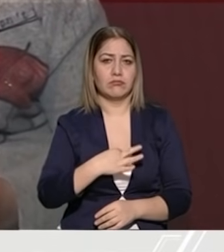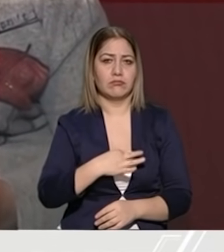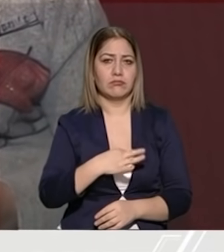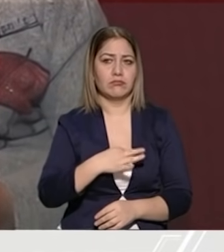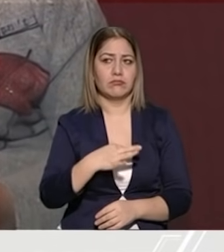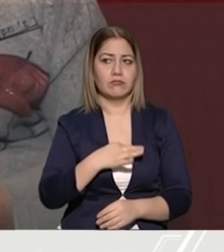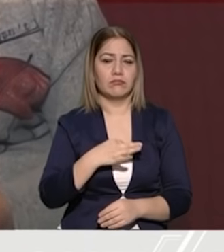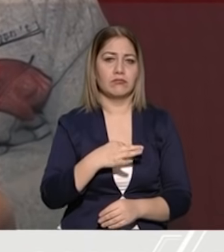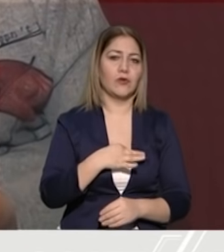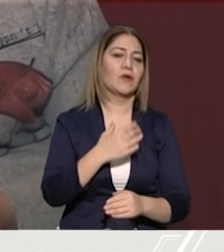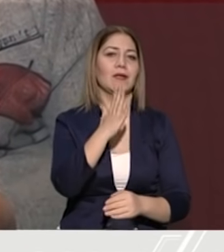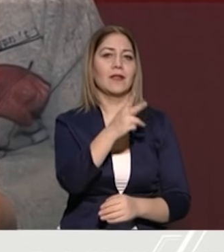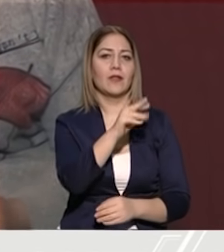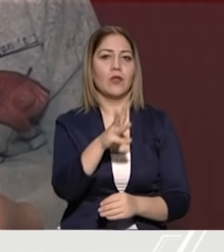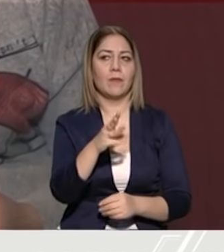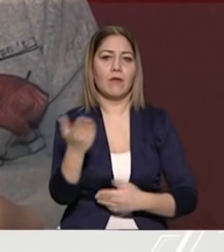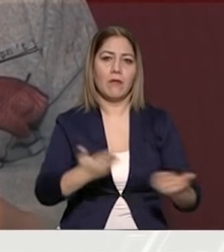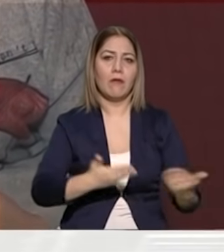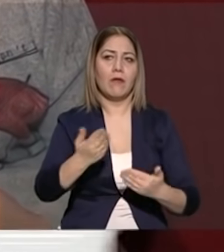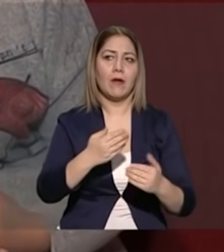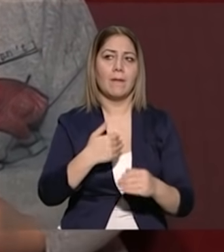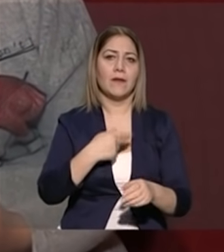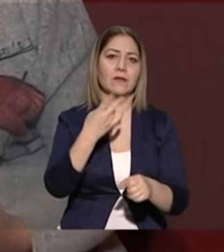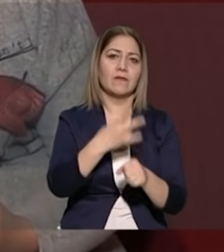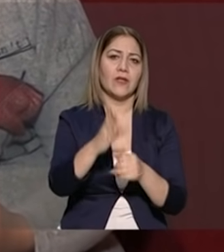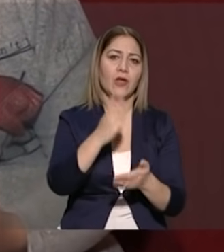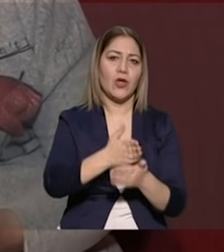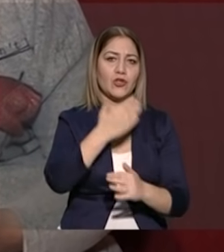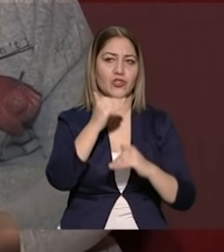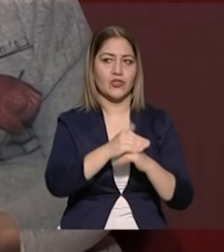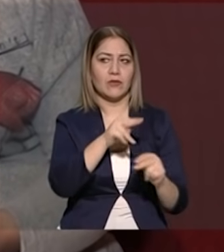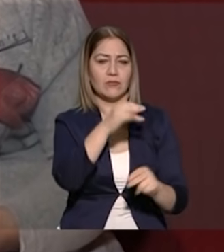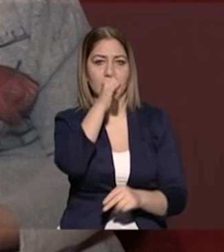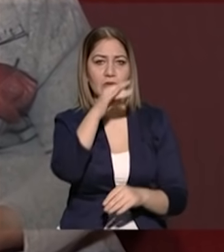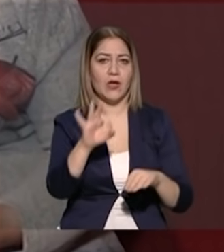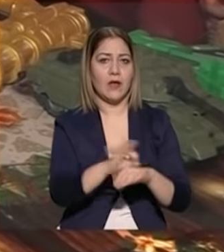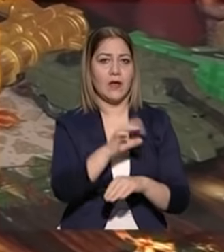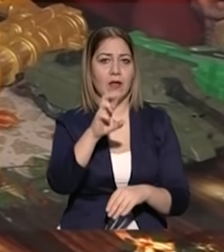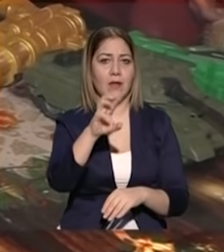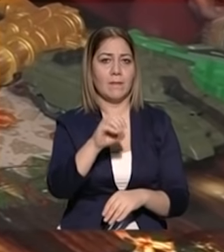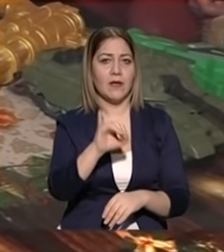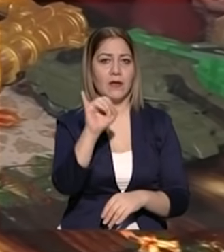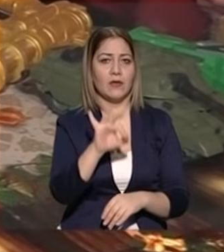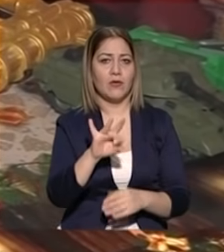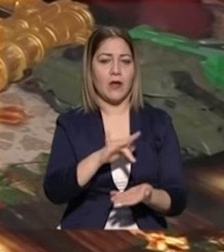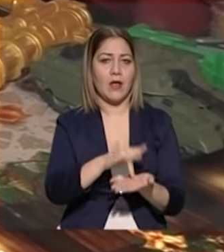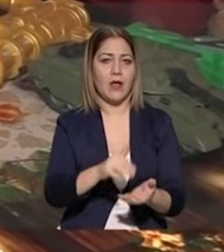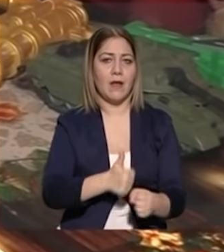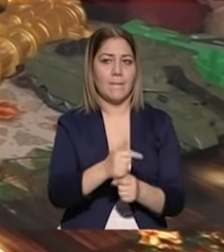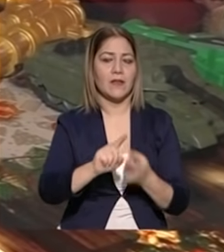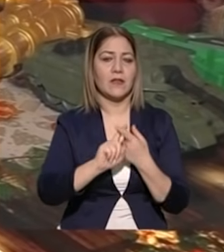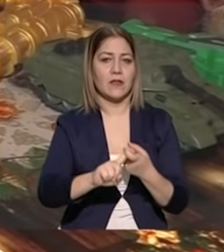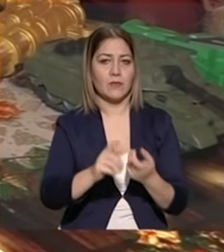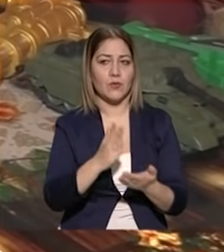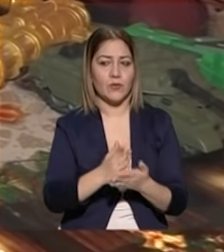Ֆրատեն Ամերիկան, այսօք այդ 5 կիլոմետր ինքը քայլի տենա մեզի խփել են, թե չէ այդ գիշեր։ Ամուսինները Բերձորի քաղաքապետի հետ մշտական կապի մեջ են։